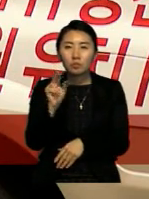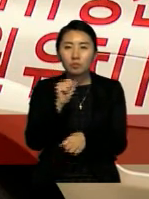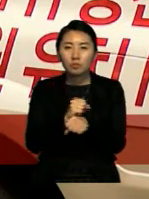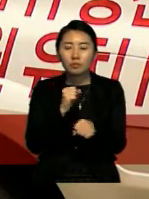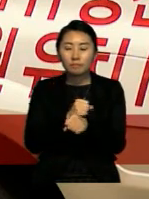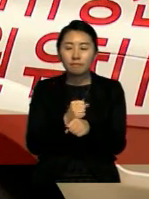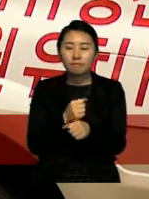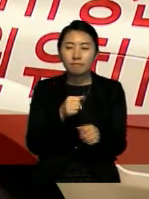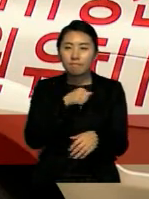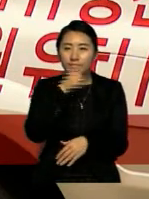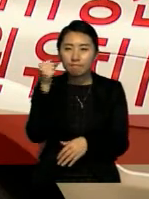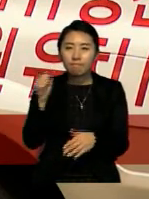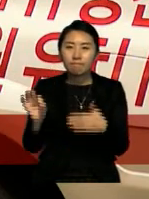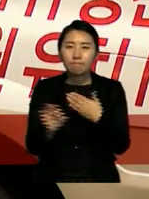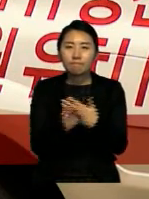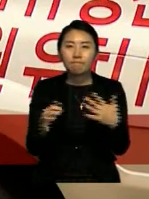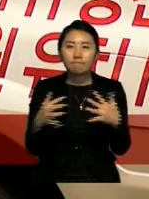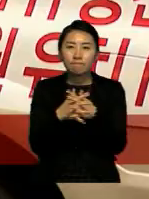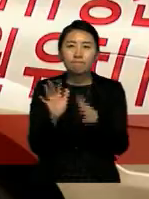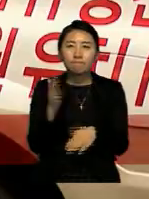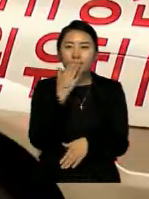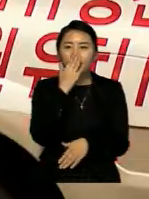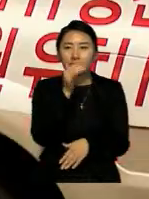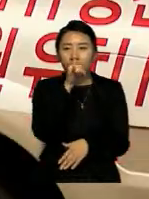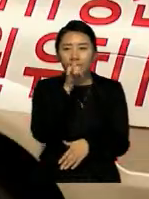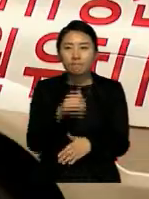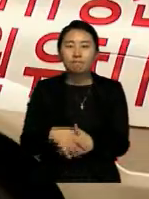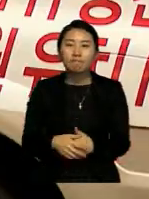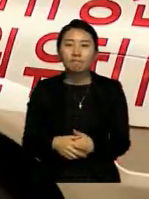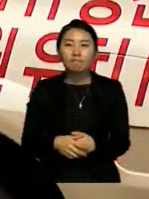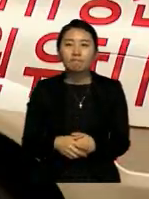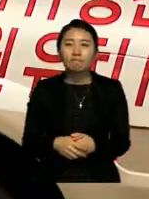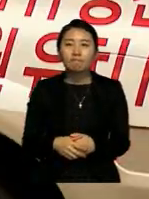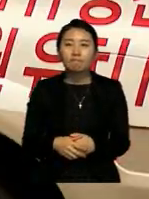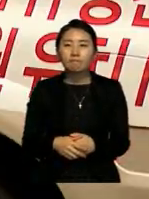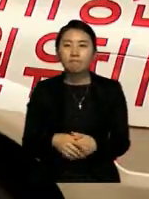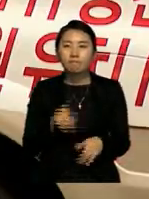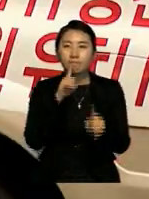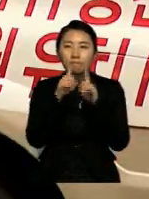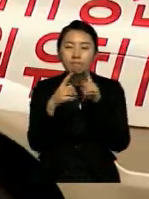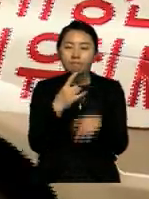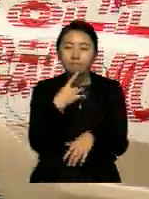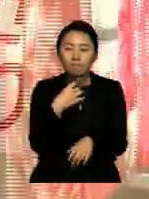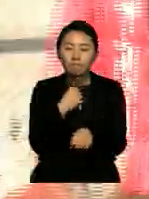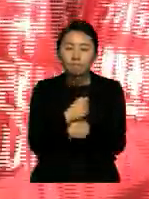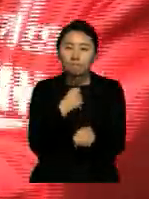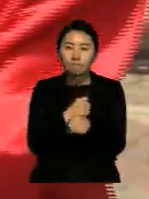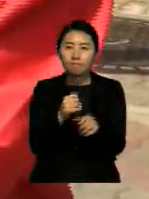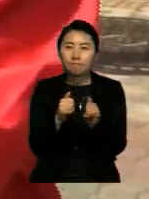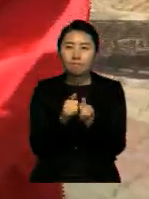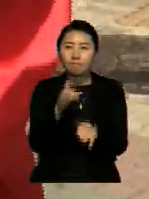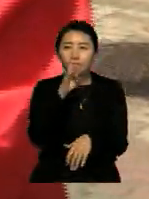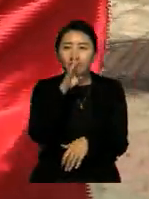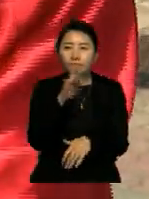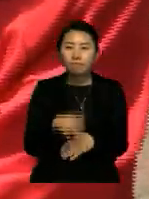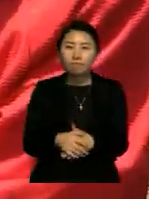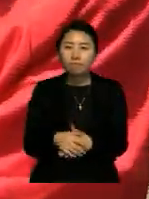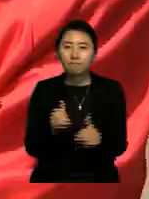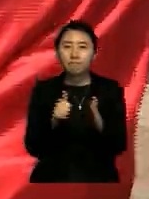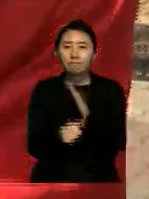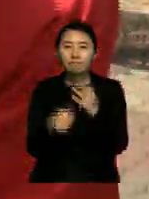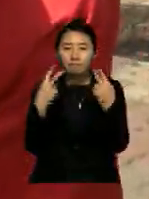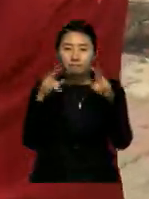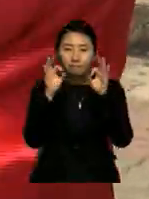시장이 당선되면은 바로 착수를 하기로 했습니다. 그러니 말로만 하는 사람은 안 됩니다.